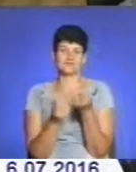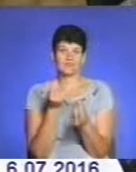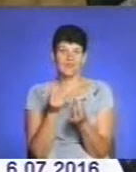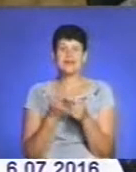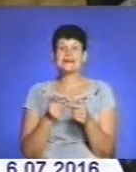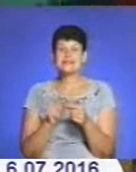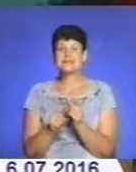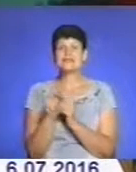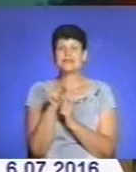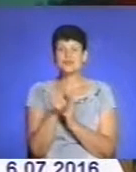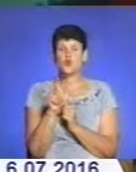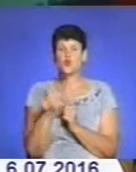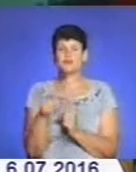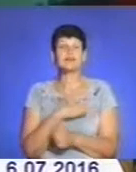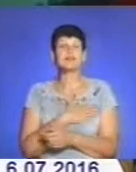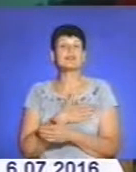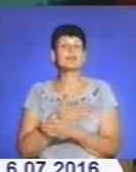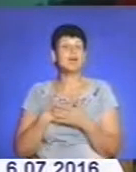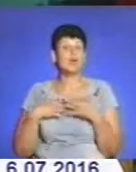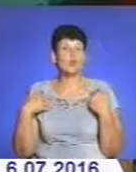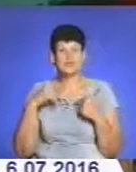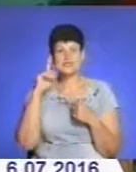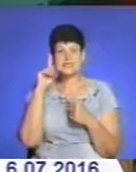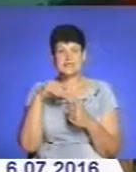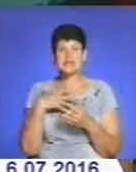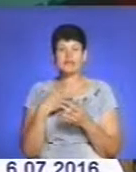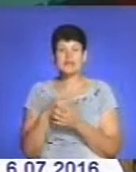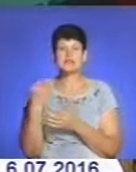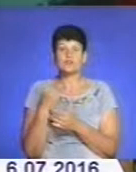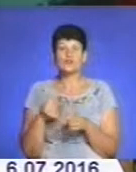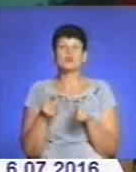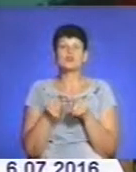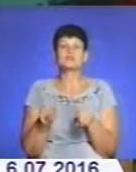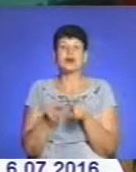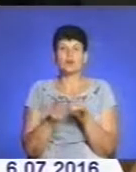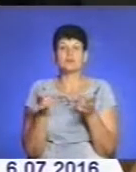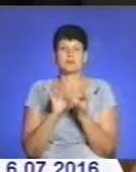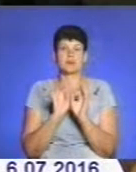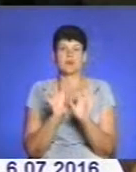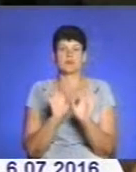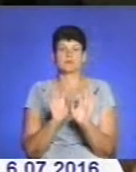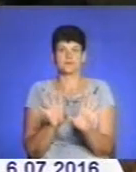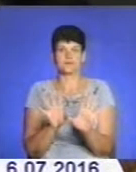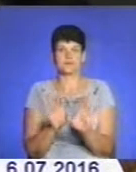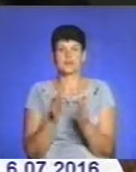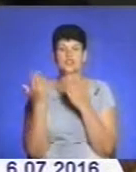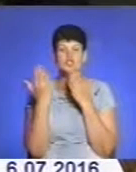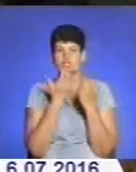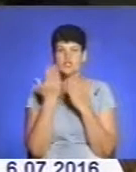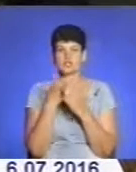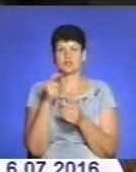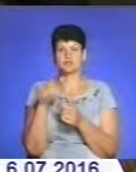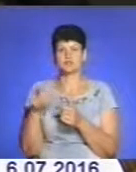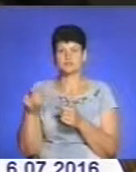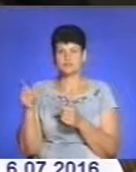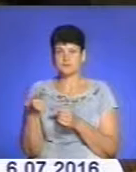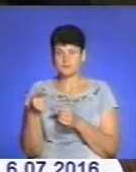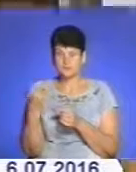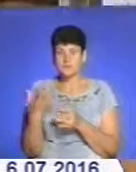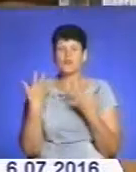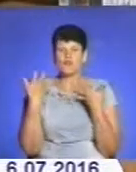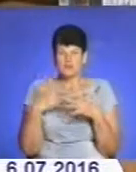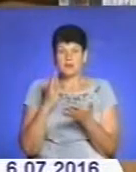тим, що людям, які не хочуть знати своєї історії, все одно потрібно її розповідати. Читачі Тернопільщини вже мають можливість